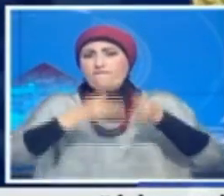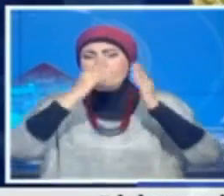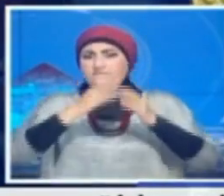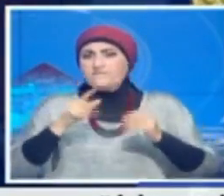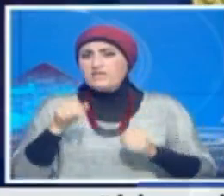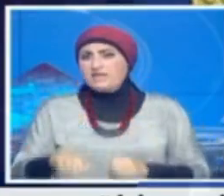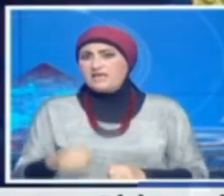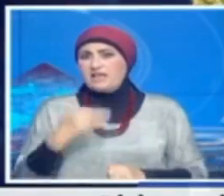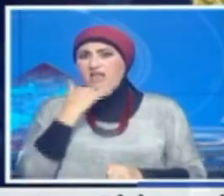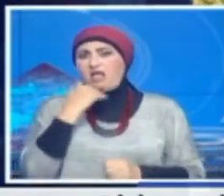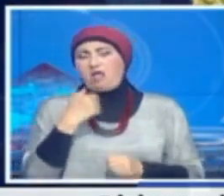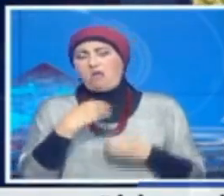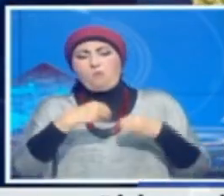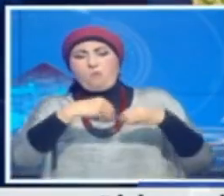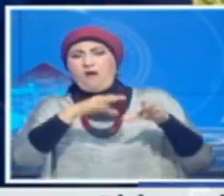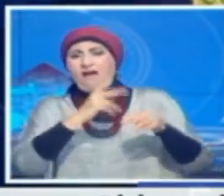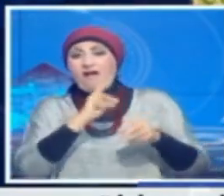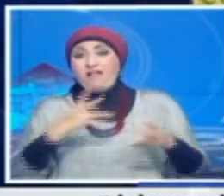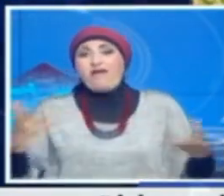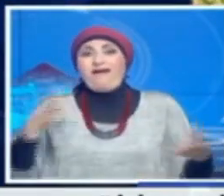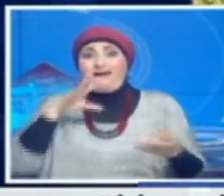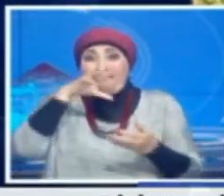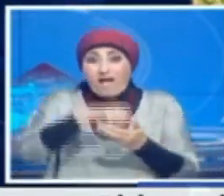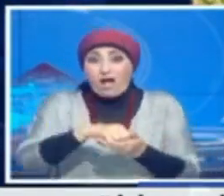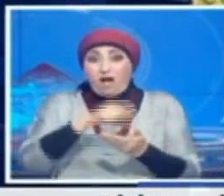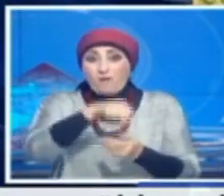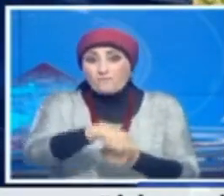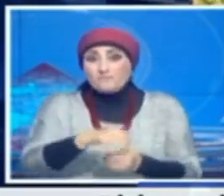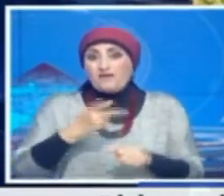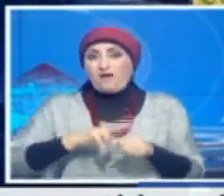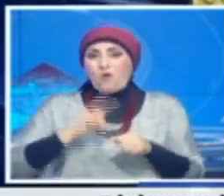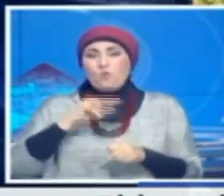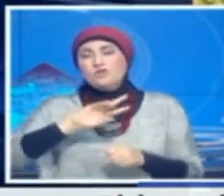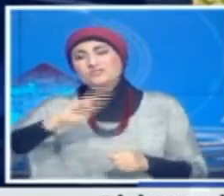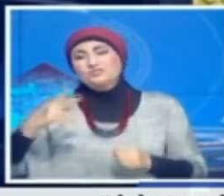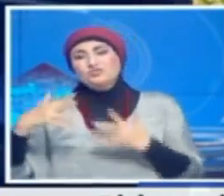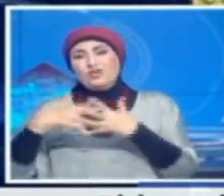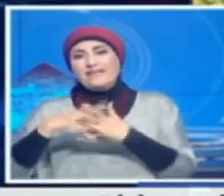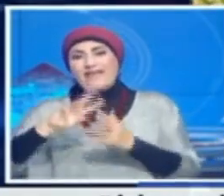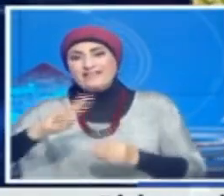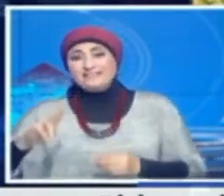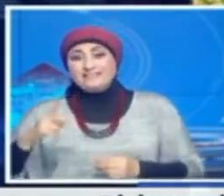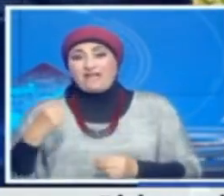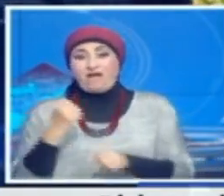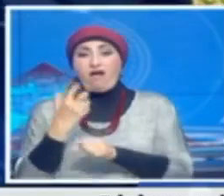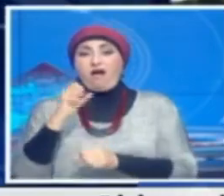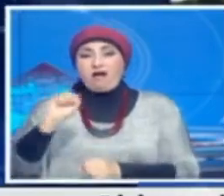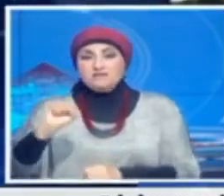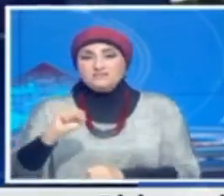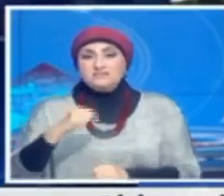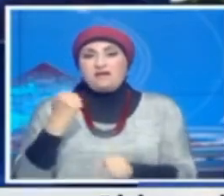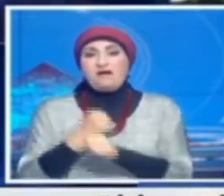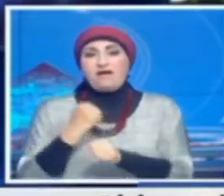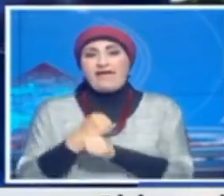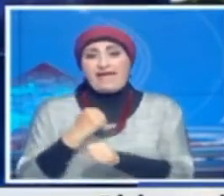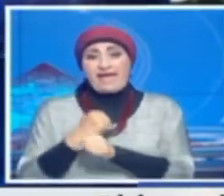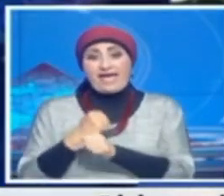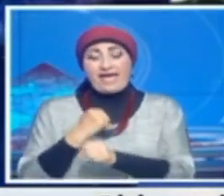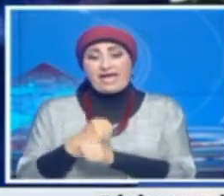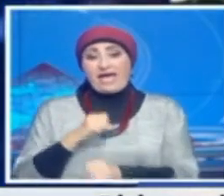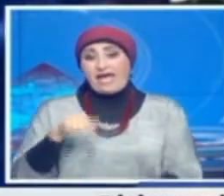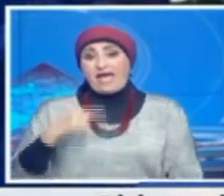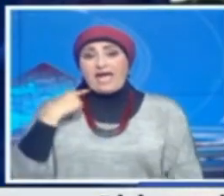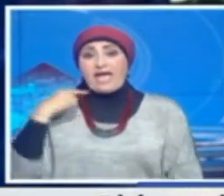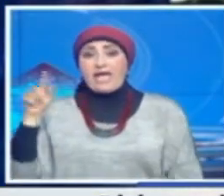العقارية غير المستغلة المملوكة للشركات القابضة وشركات التابعة إليها الخاضعة لوزارة قطاع